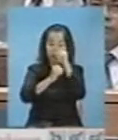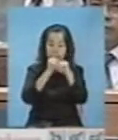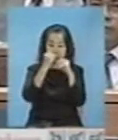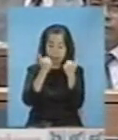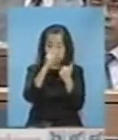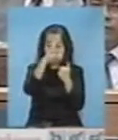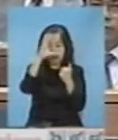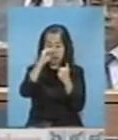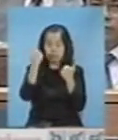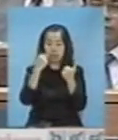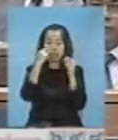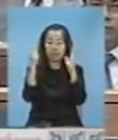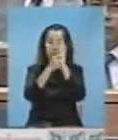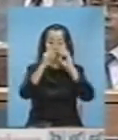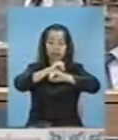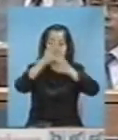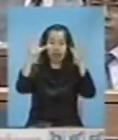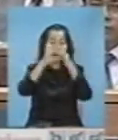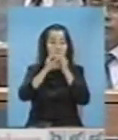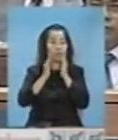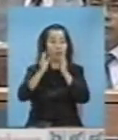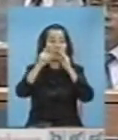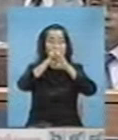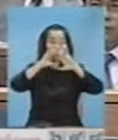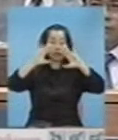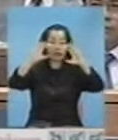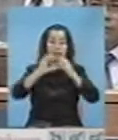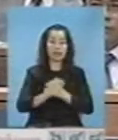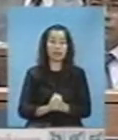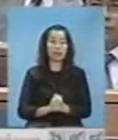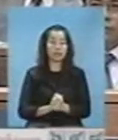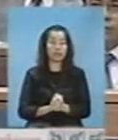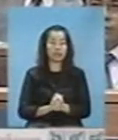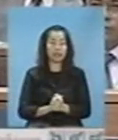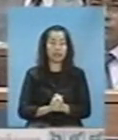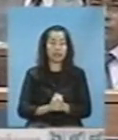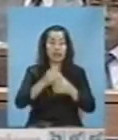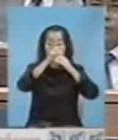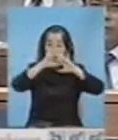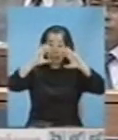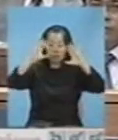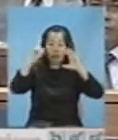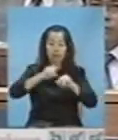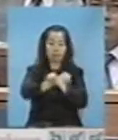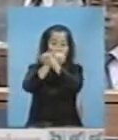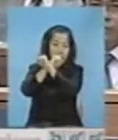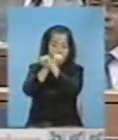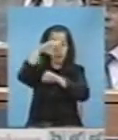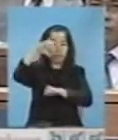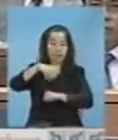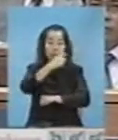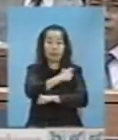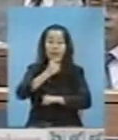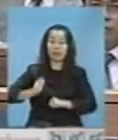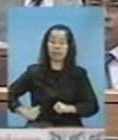เจนในแนวนโยบายแห่งรัฐครับว่ารัฐต้องพิทักษ์สถาบันพระมหากษั